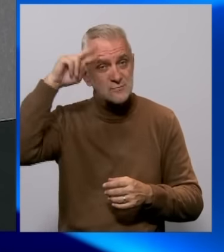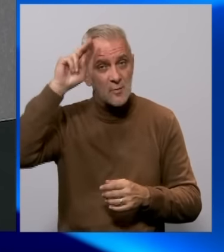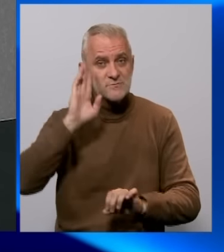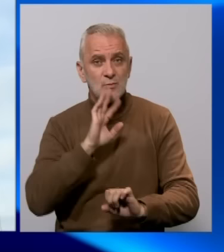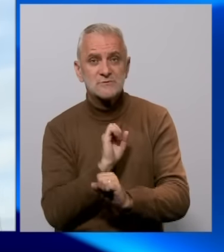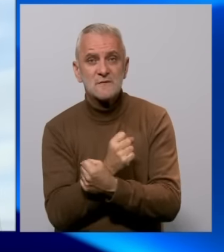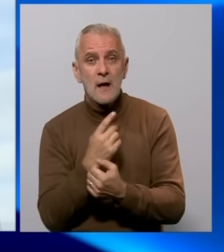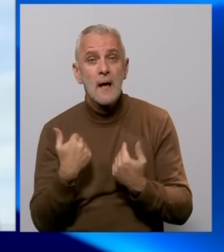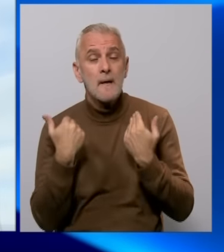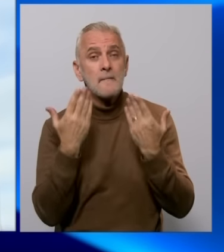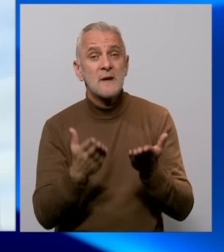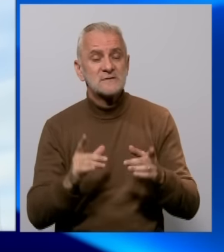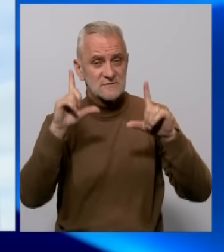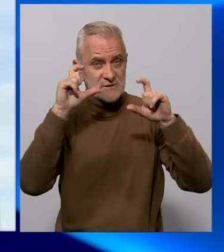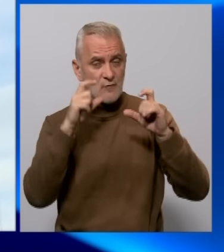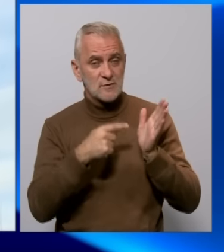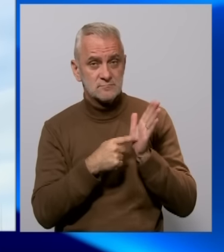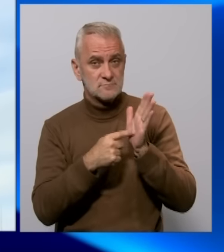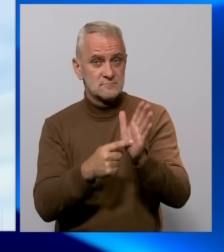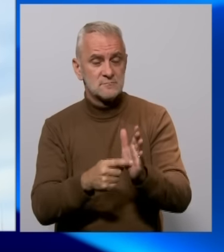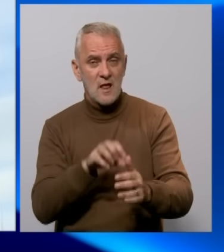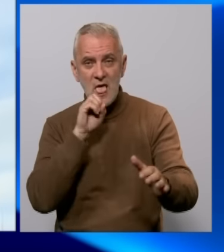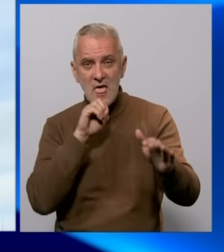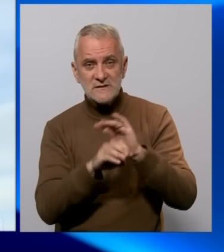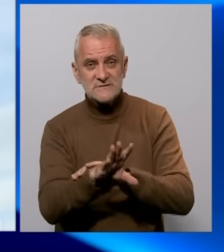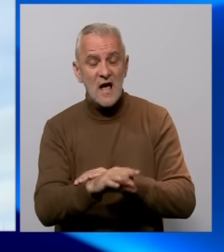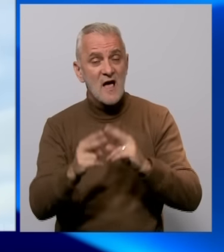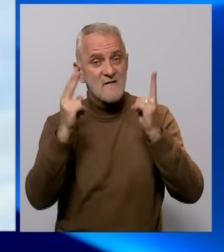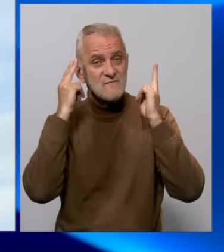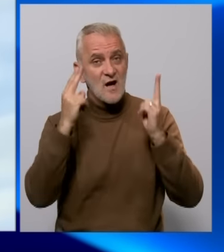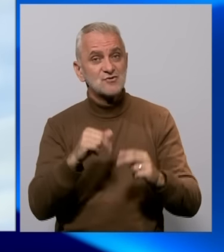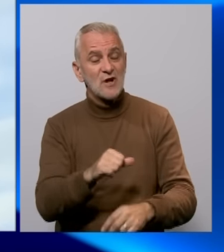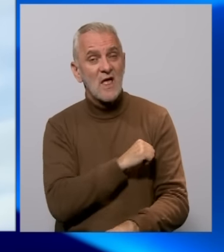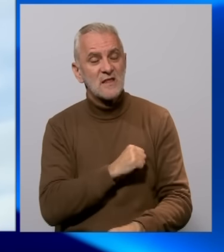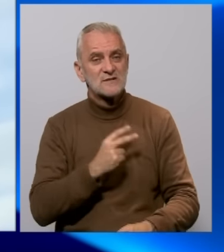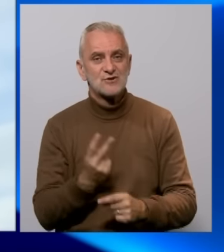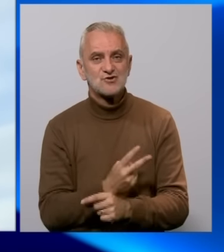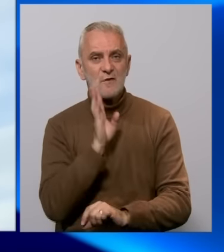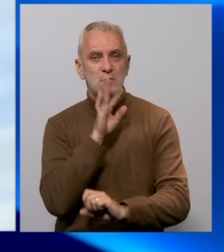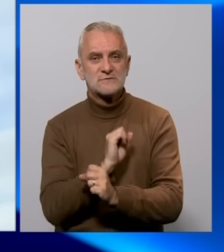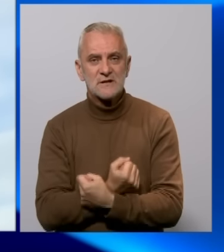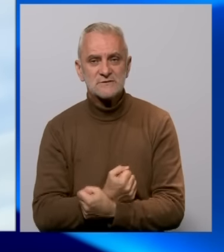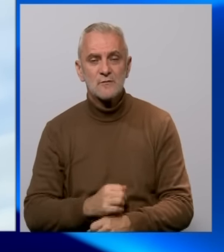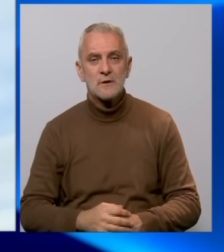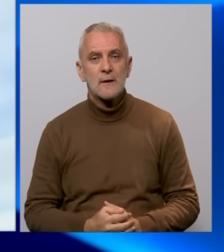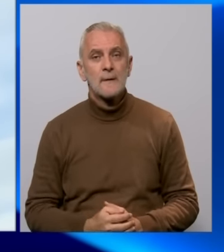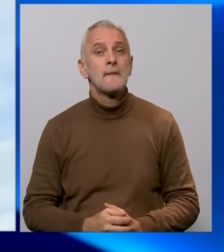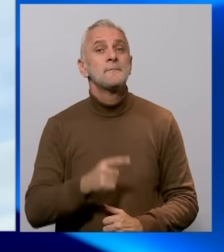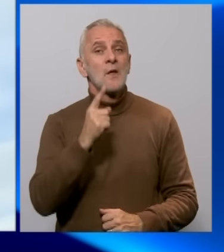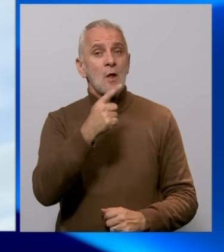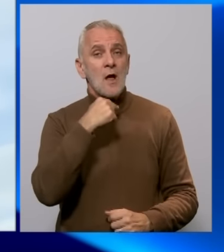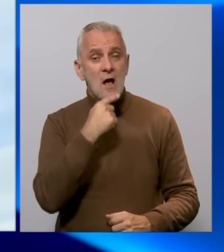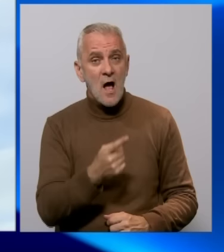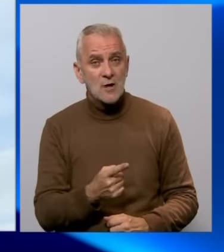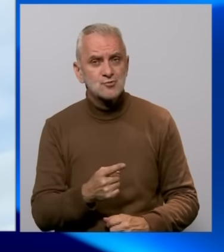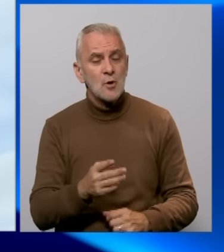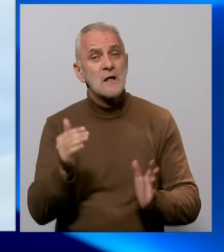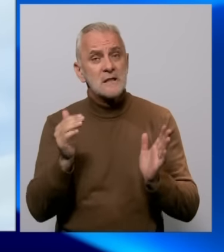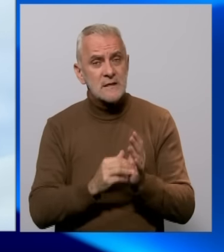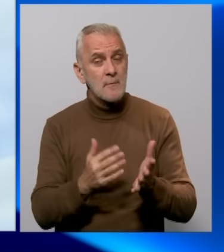i Hercegovine, predstavlja slikovit prikaz izdaje vitalnih interesa države Bosne i Hercegovine. Također navode da je